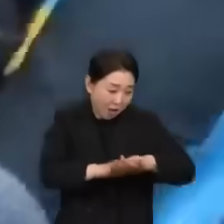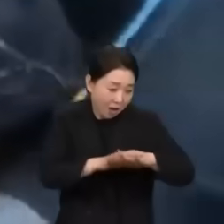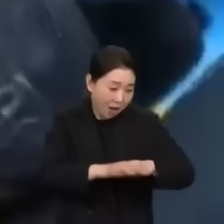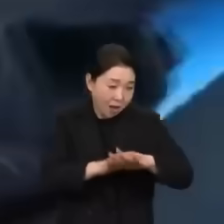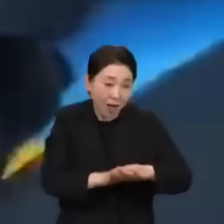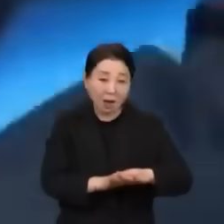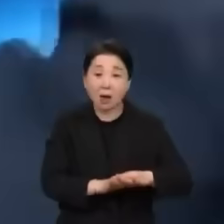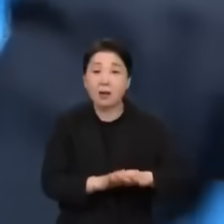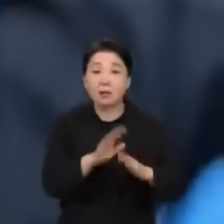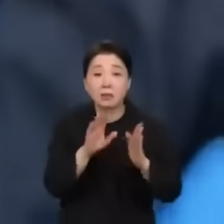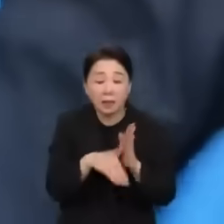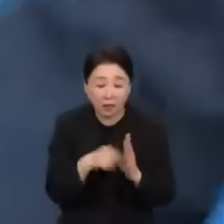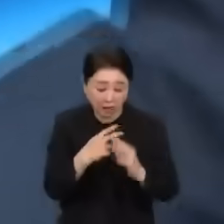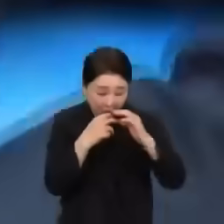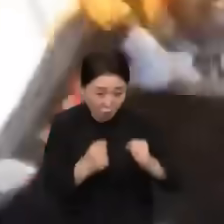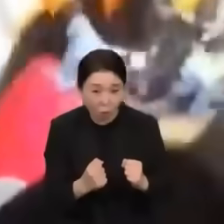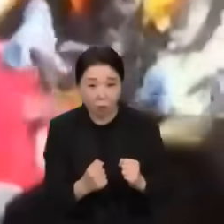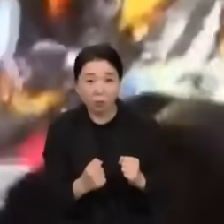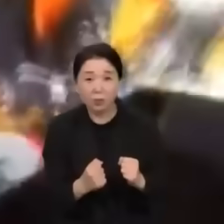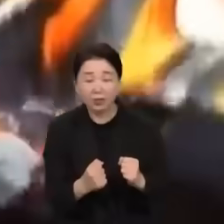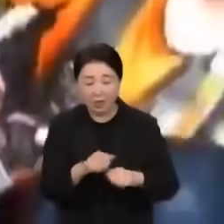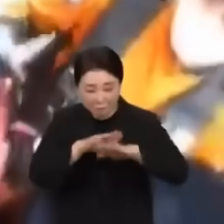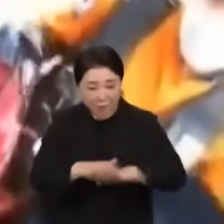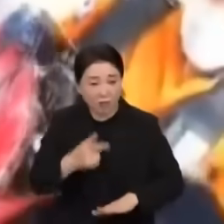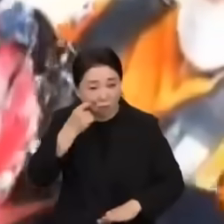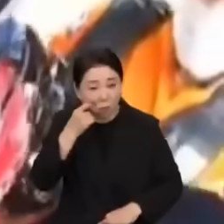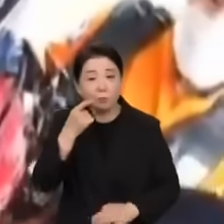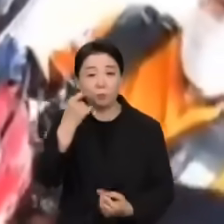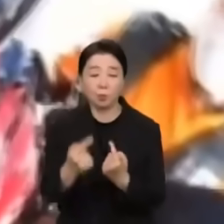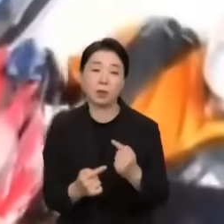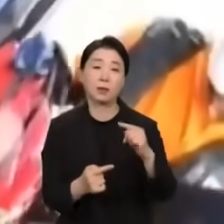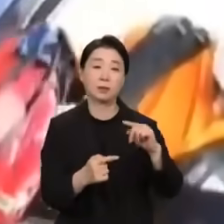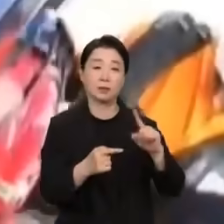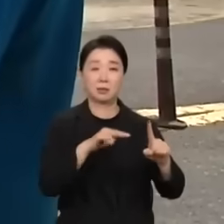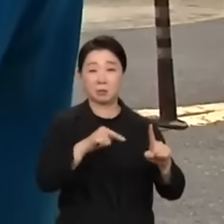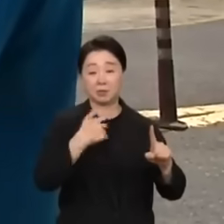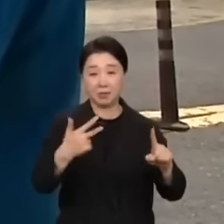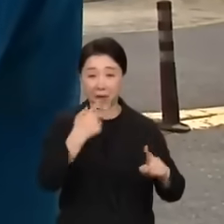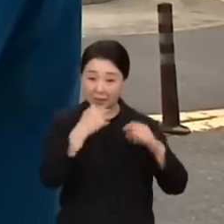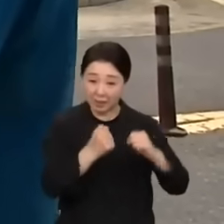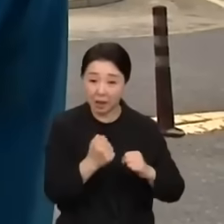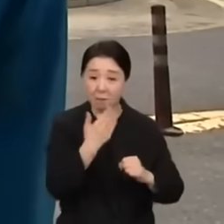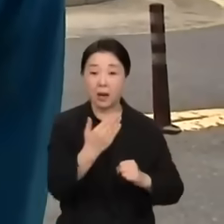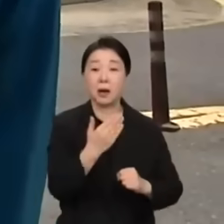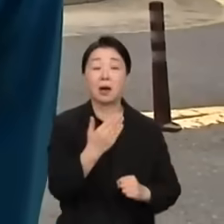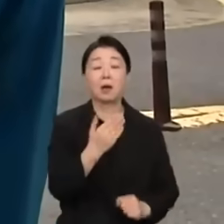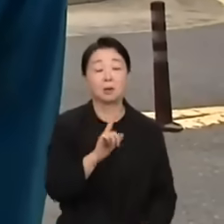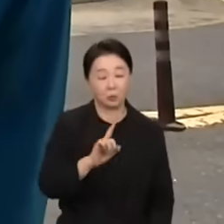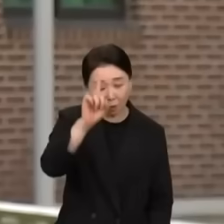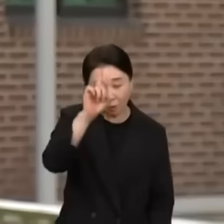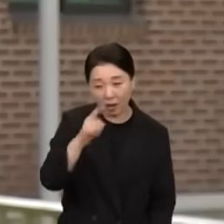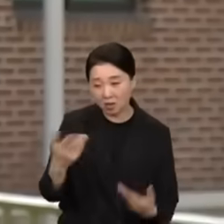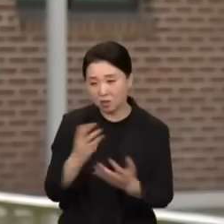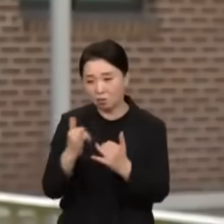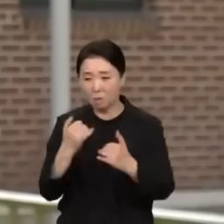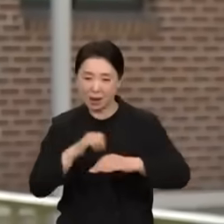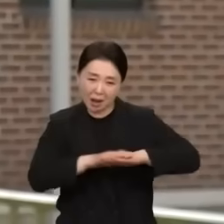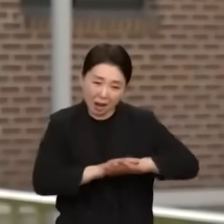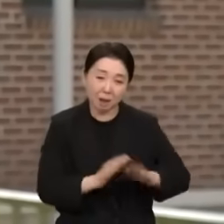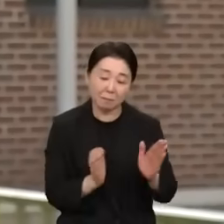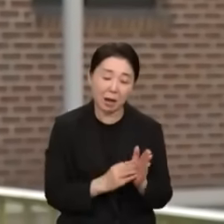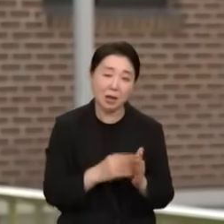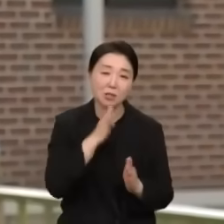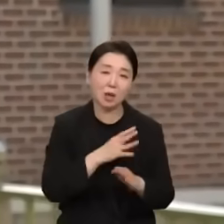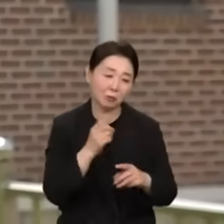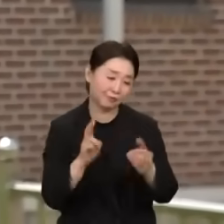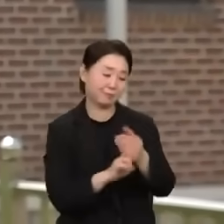심폐소생술을 받았을 때 생존율은 그렇지 않은 경우보다 1.7배 높습니다. 직원의 발빠른 대처가 생명을 구하는 4분의